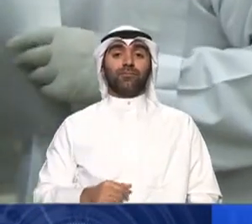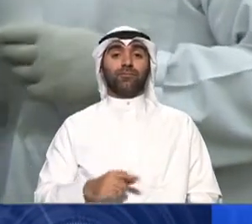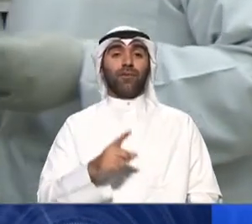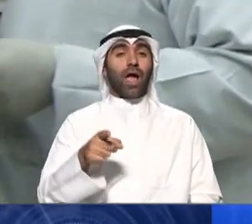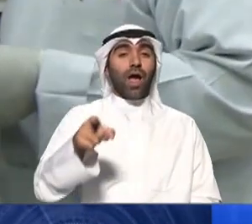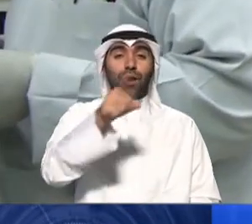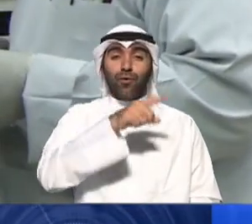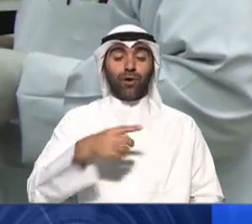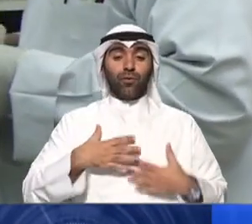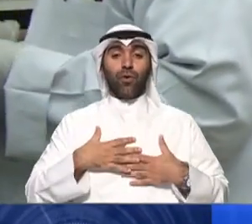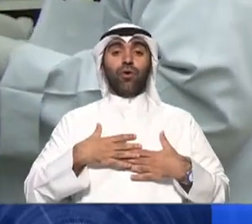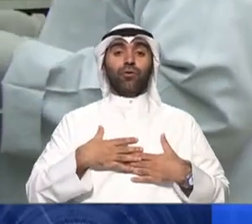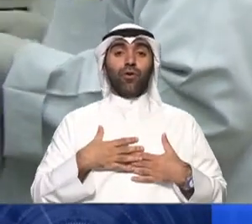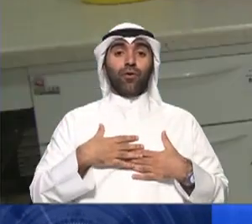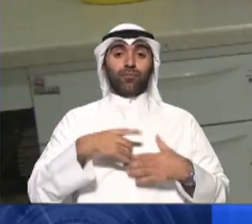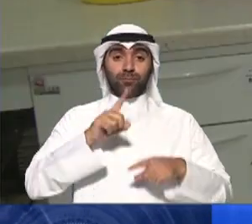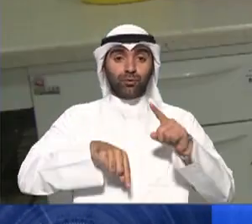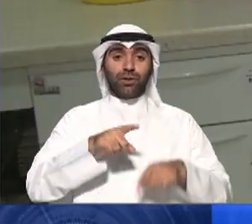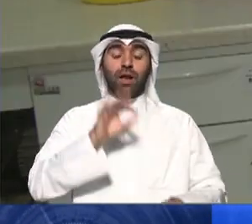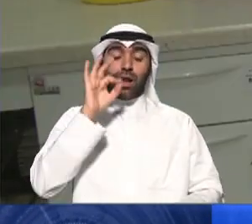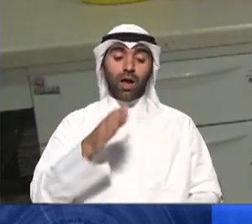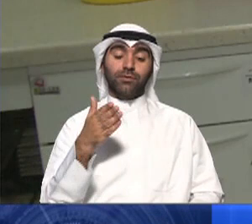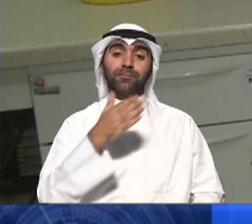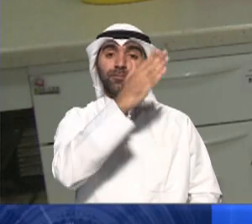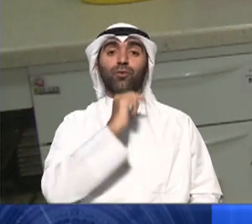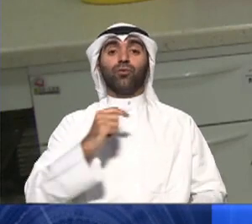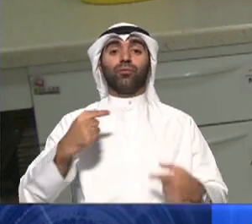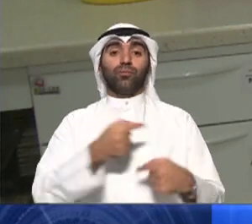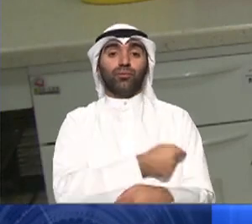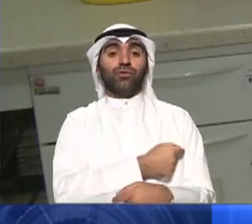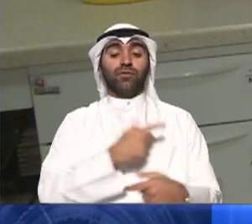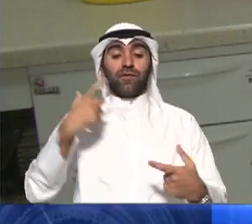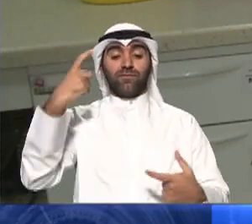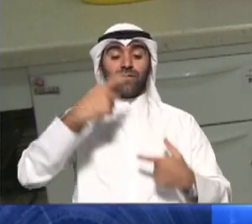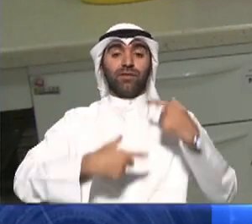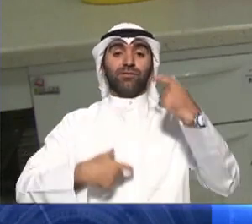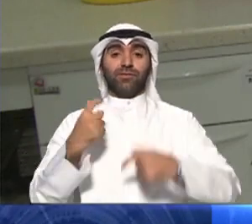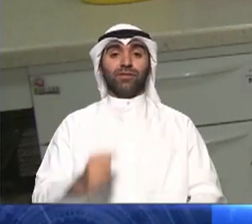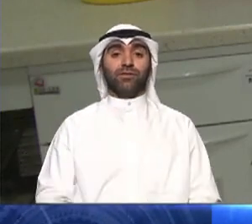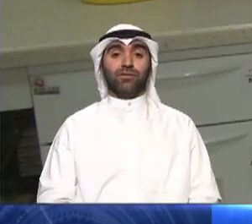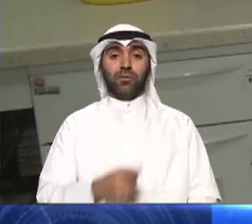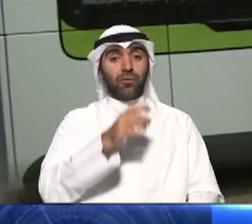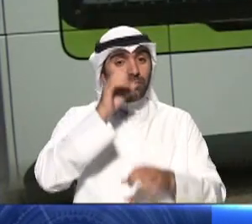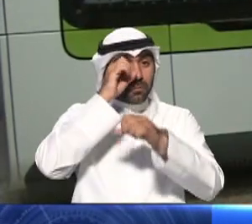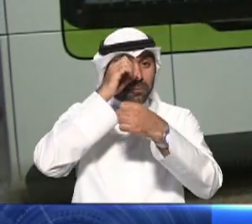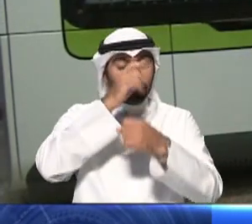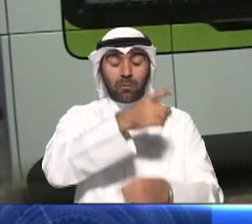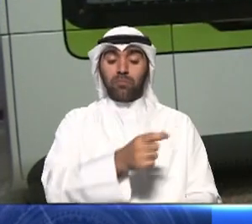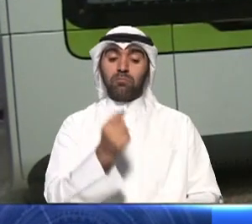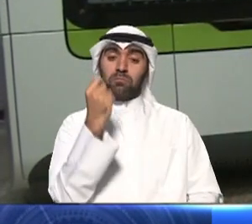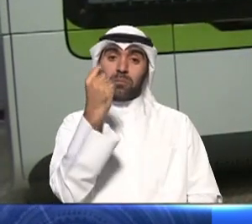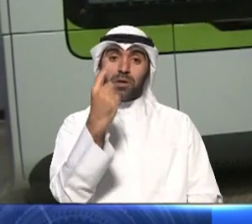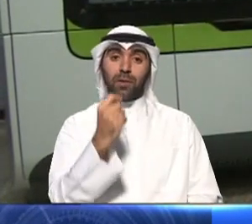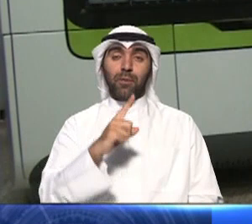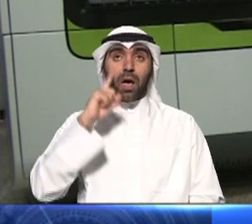كورونا المستجد إلى المختبرات المرجعية في الولايات المتحدة الأمريكية وأوروبا التي حددتها المنظمة،